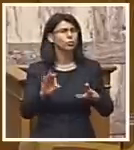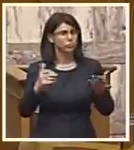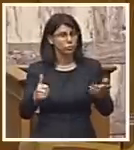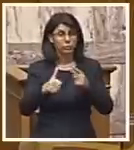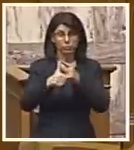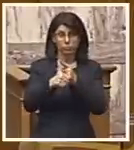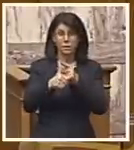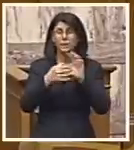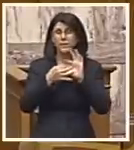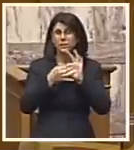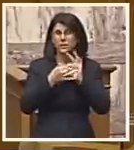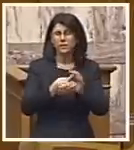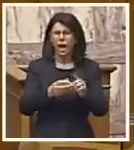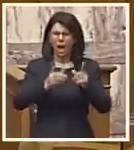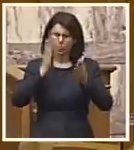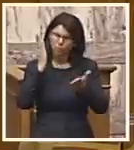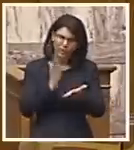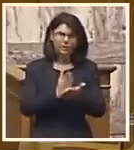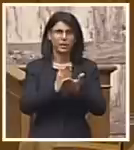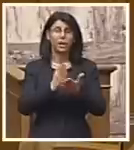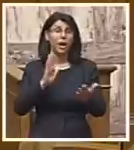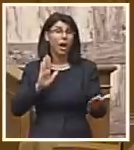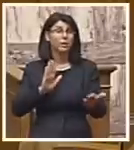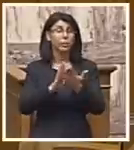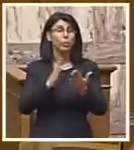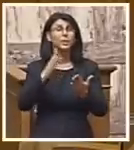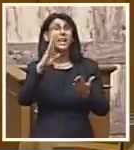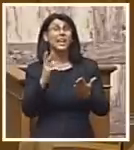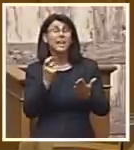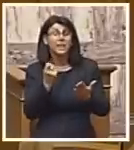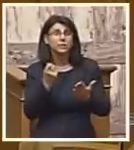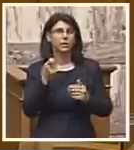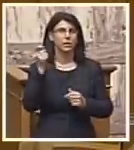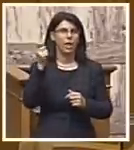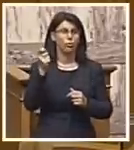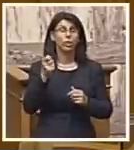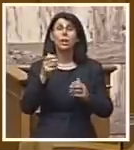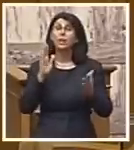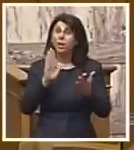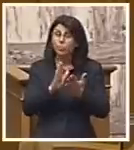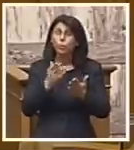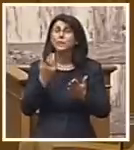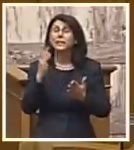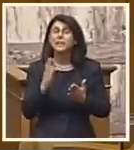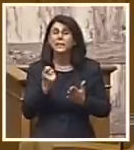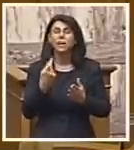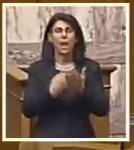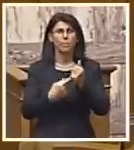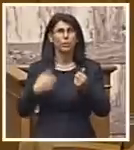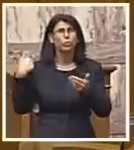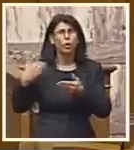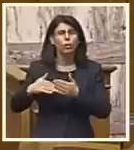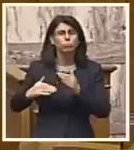και αποφασιστική αντιμετώπιση της κρίσης του χρέους και των ελλειμμάτων που συσσόρευσε η Ελλάδα τα τελευταία